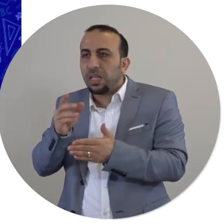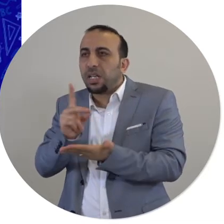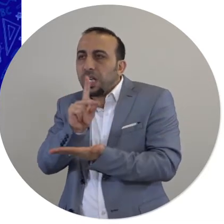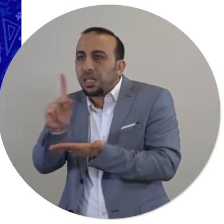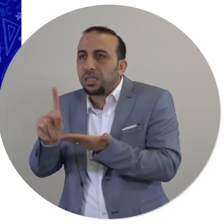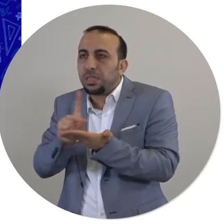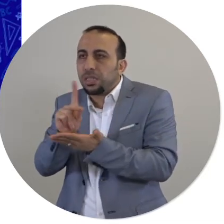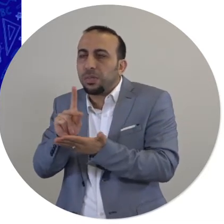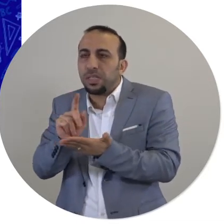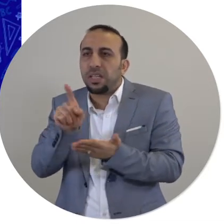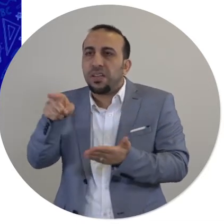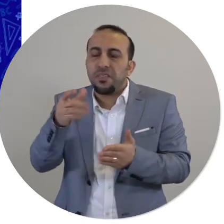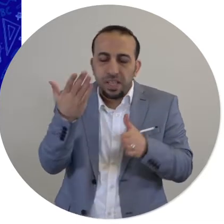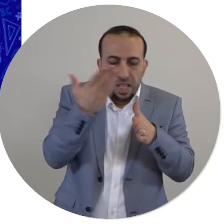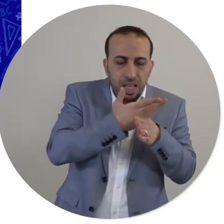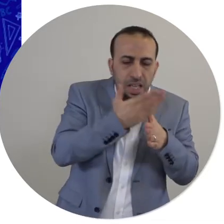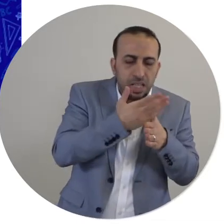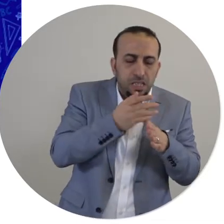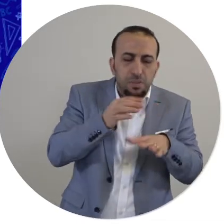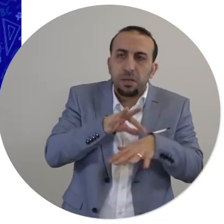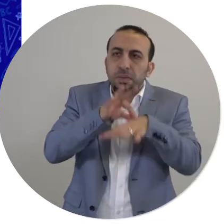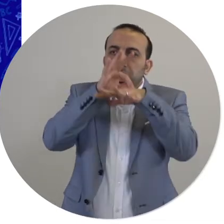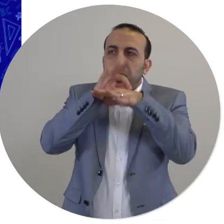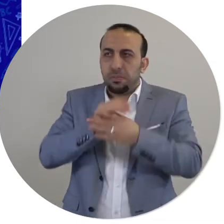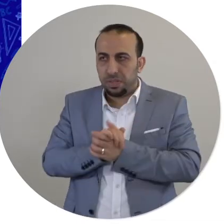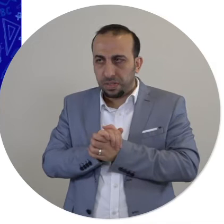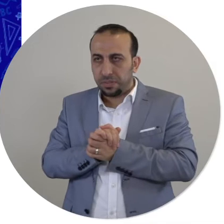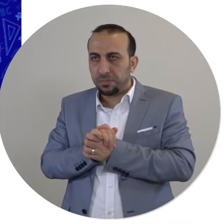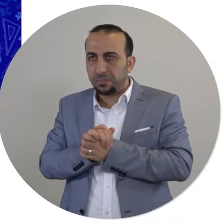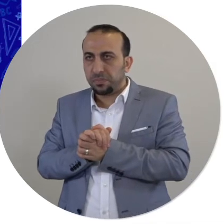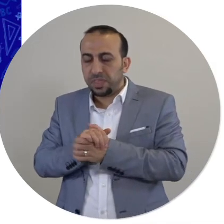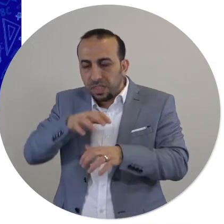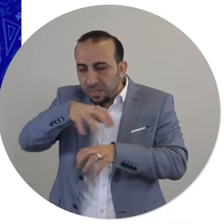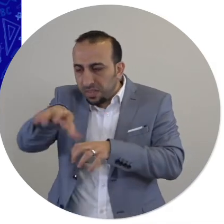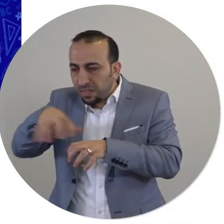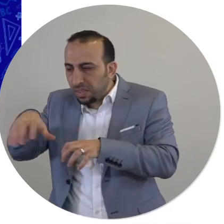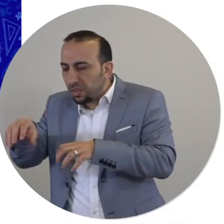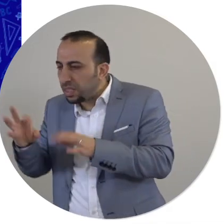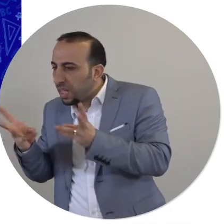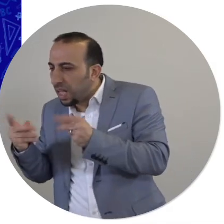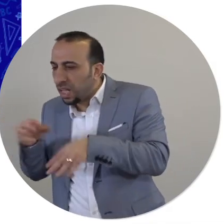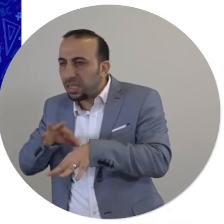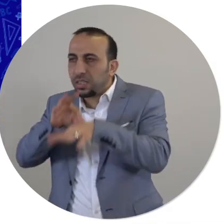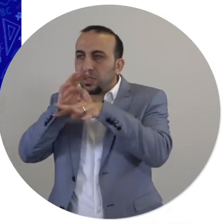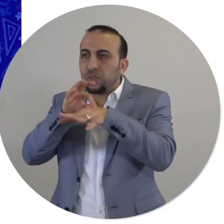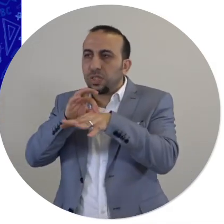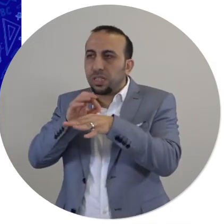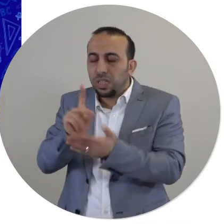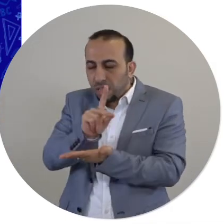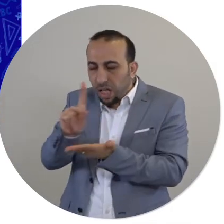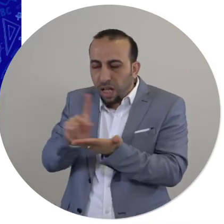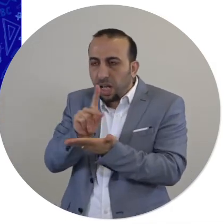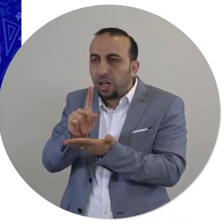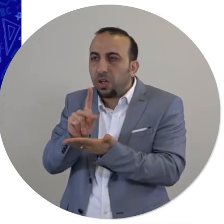من العوامل الطبيعية التي يؤثرون في التوزيع السكاني: الموارد المائية، درجة تضاريس سطح الأرض، المناخ